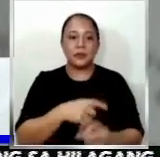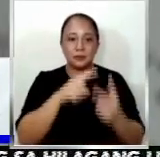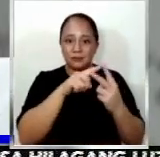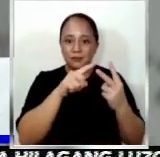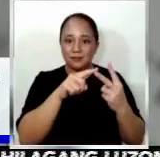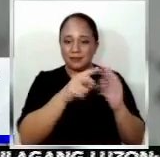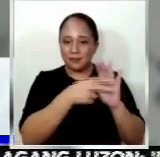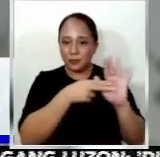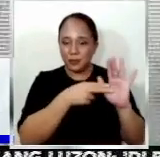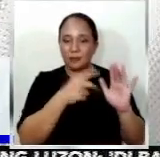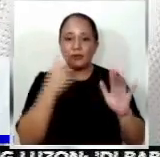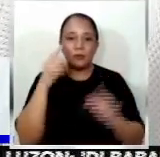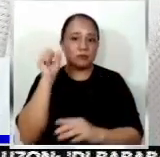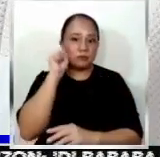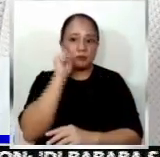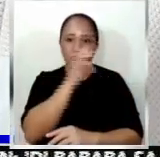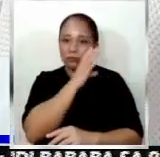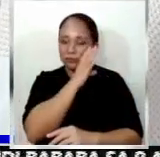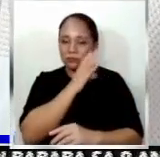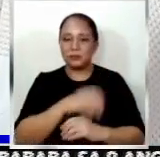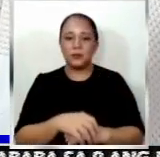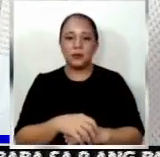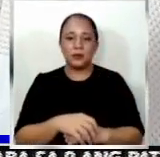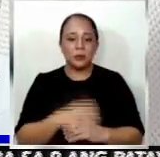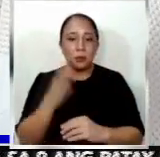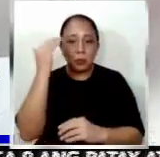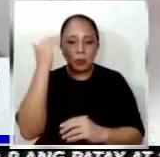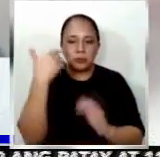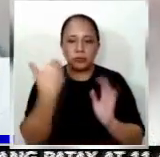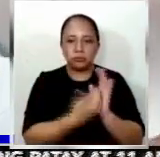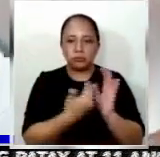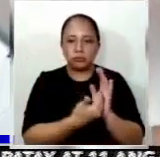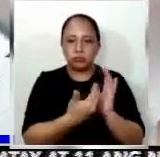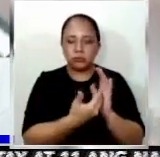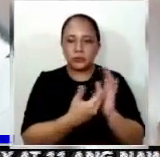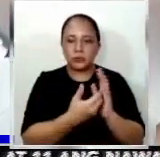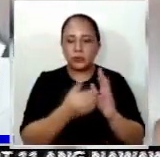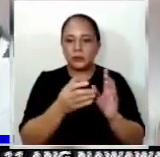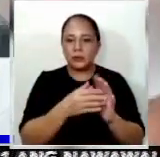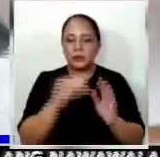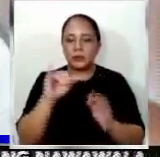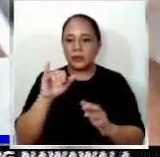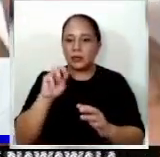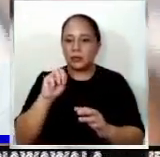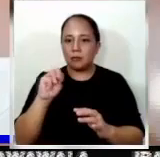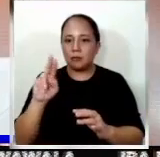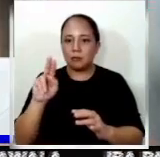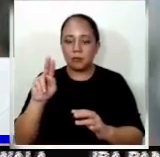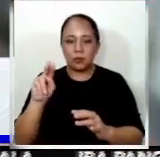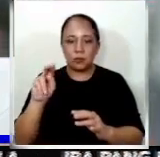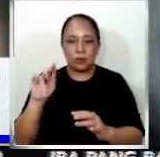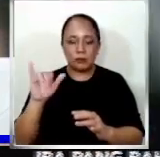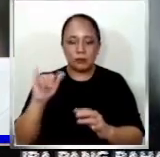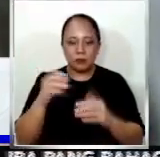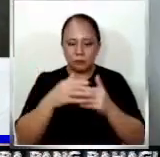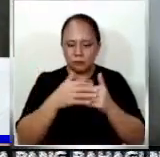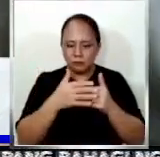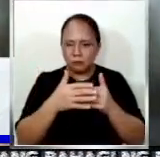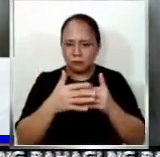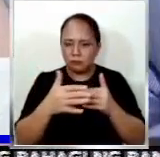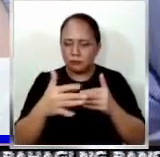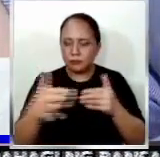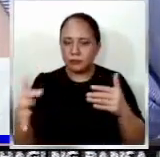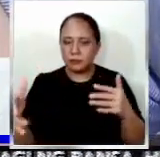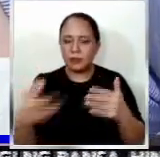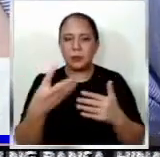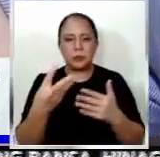citizens na tinurukan nito dahil sa ebidensya ng waning immunity o humihinang proteksyon sa paglipas ng panahon. Kung di raw sapat ang